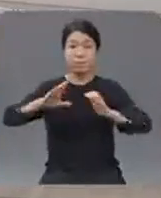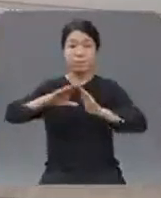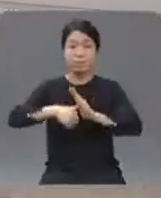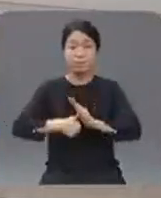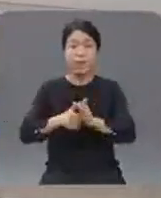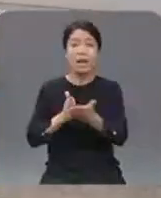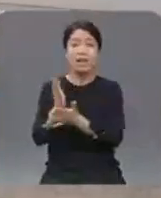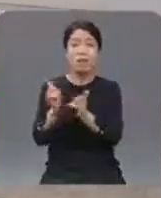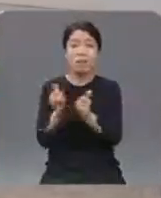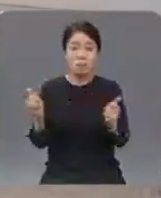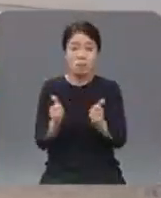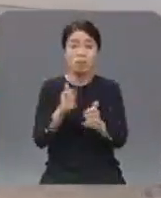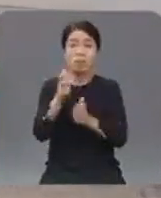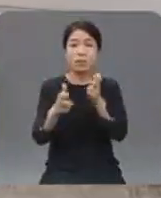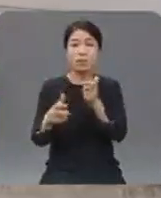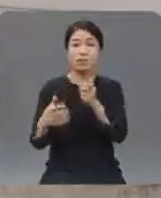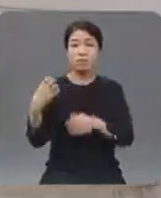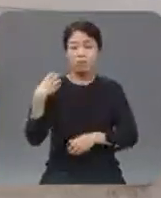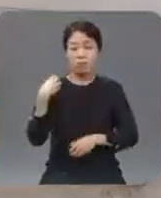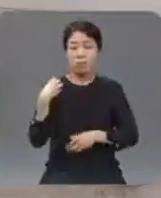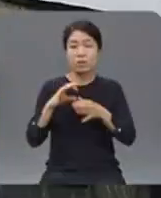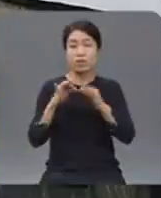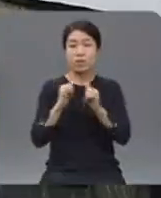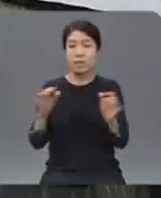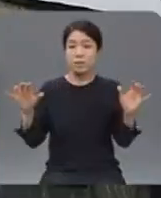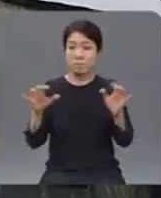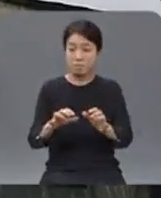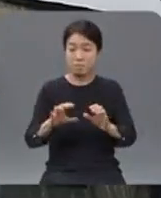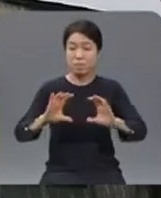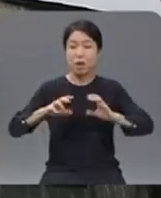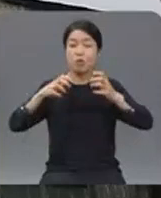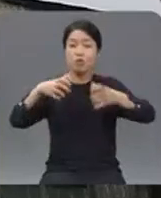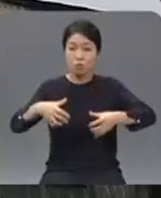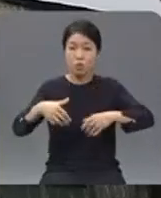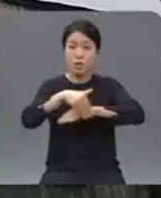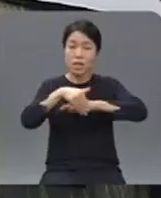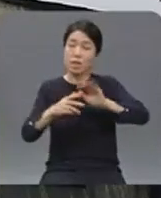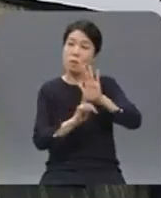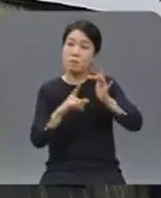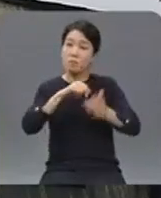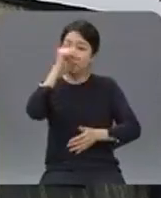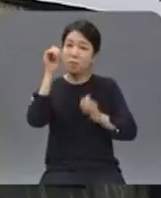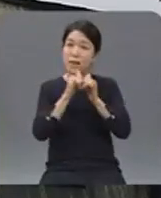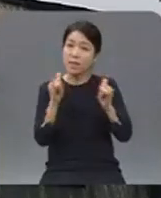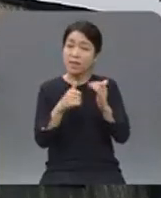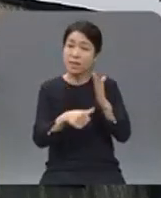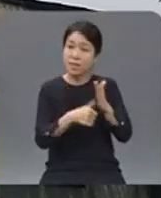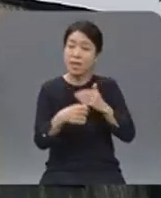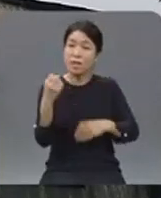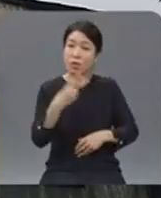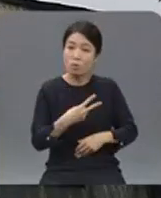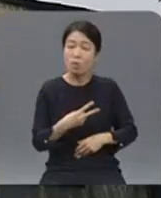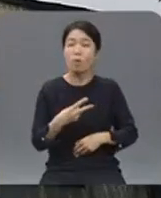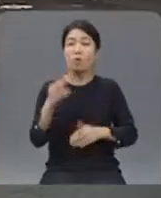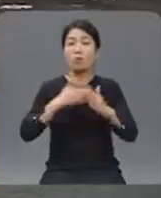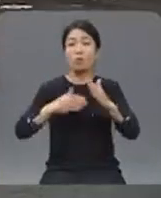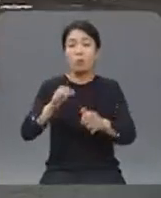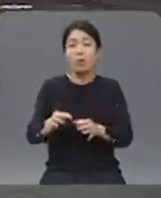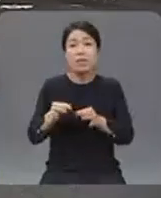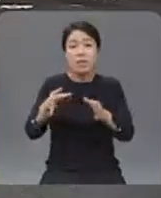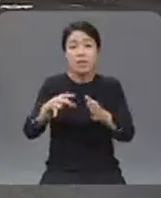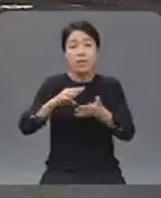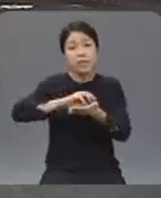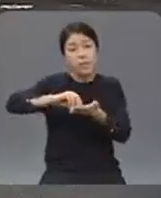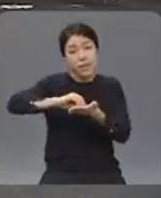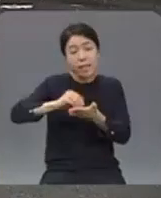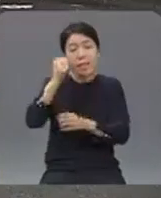전문가와 사업주체 관계자 등이 참여해 국제 설계 공모 당선작과 공공기여상정 기본 원칙 등에 대한